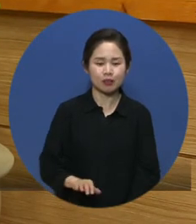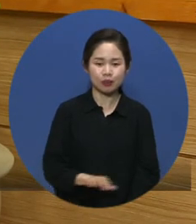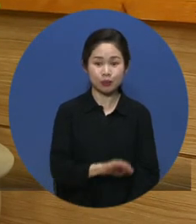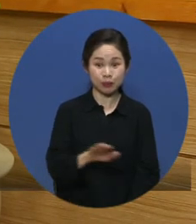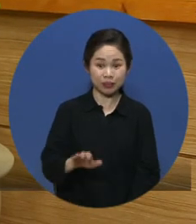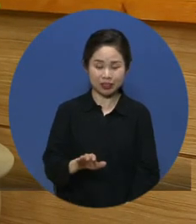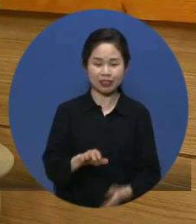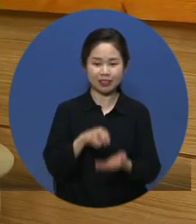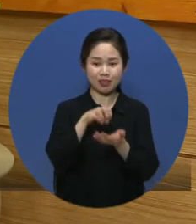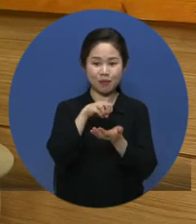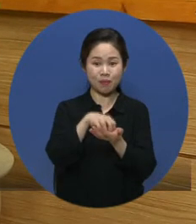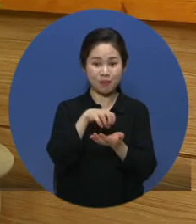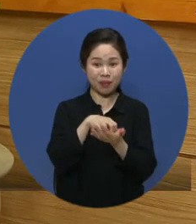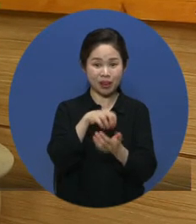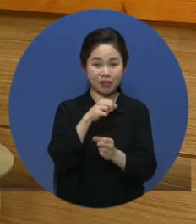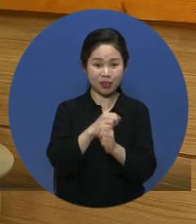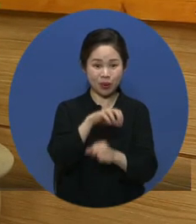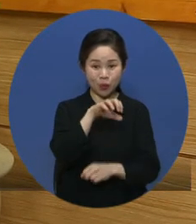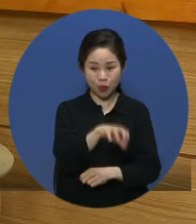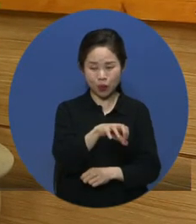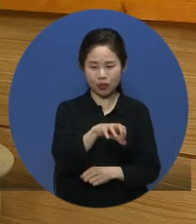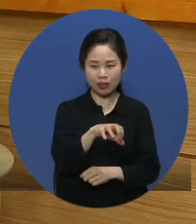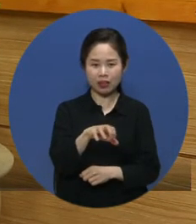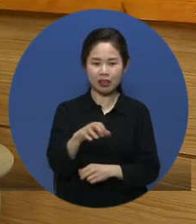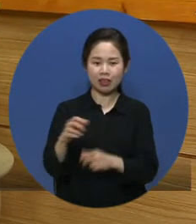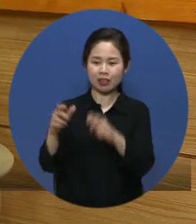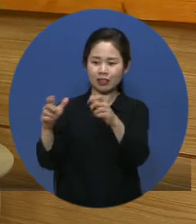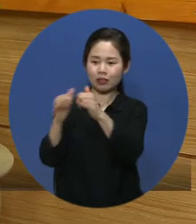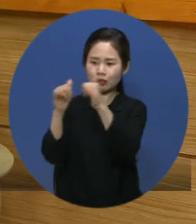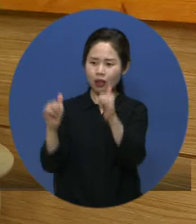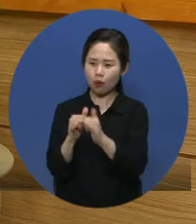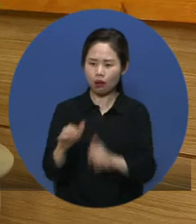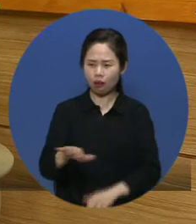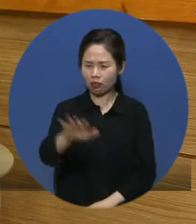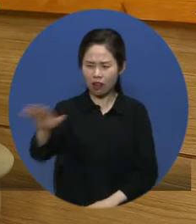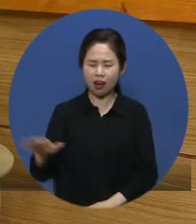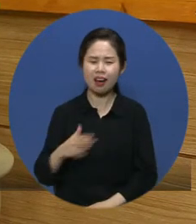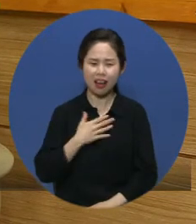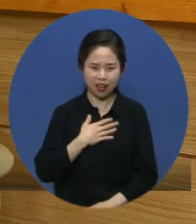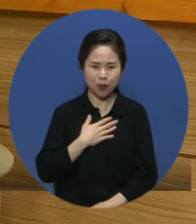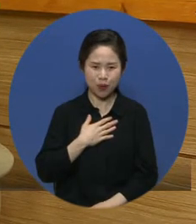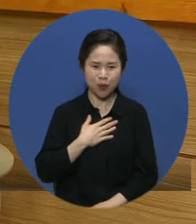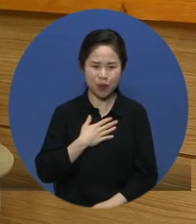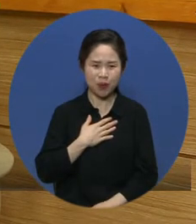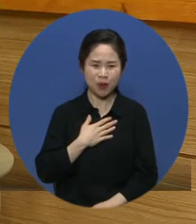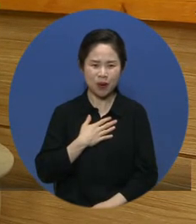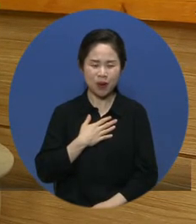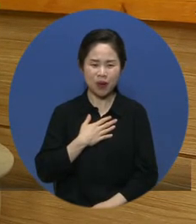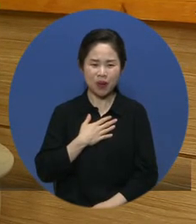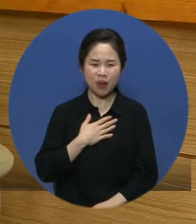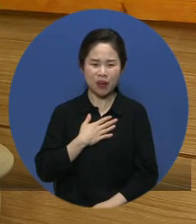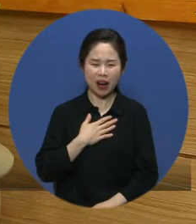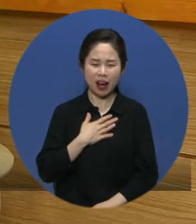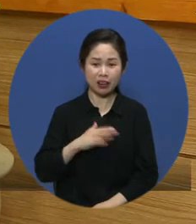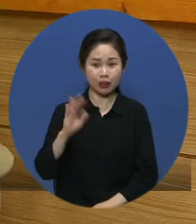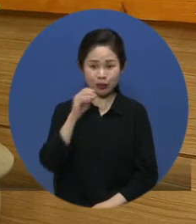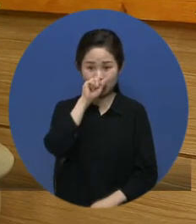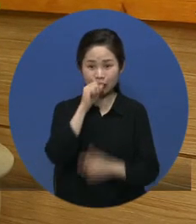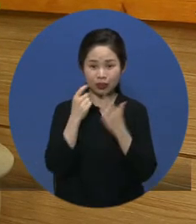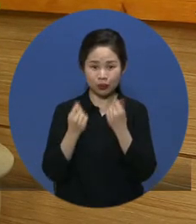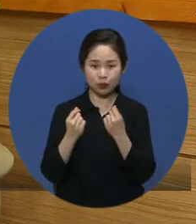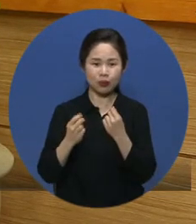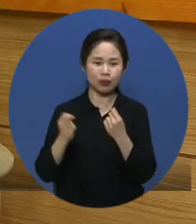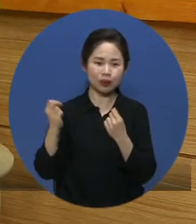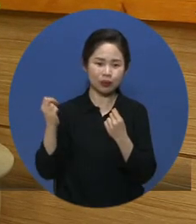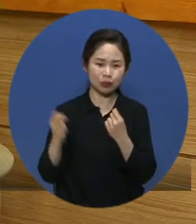지역사회에 알려질 수 있는 그리고 지역 주민들이나 많은 사회